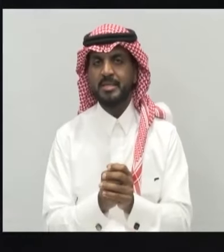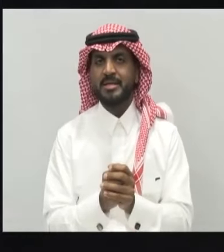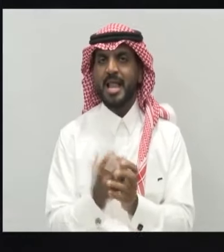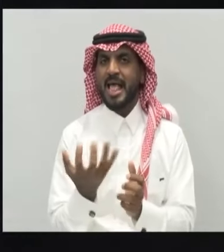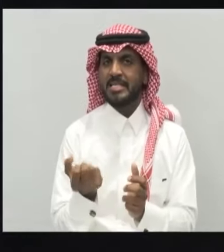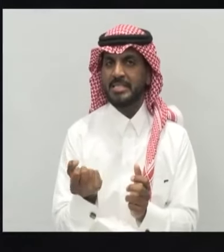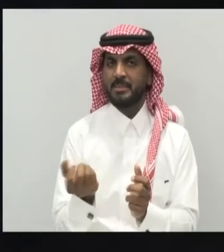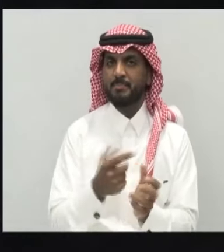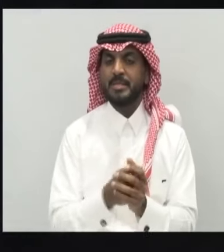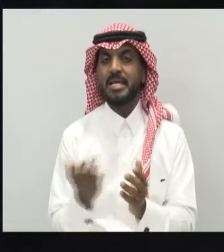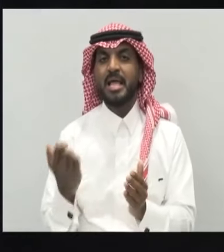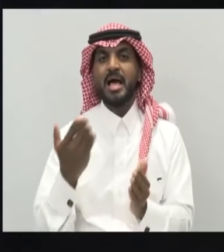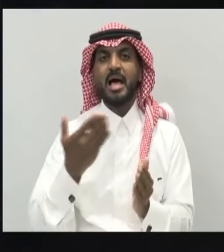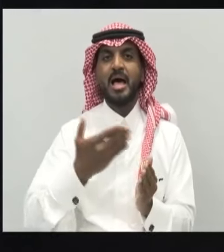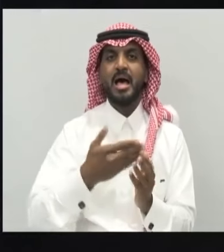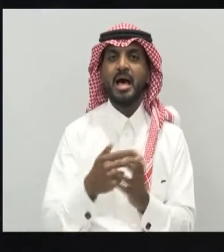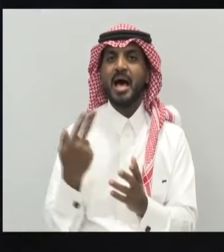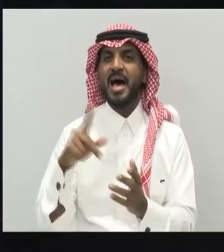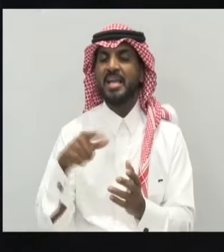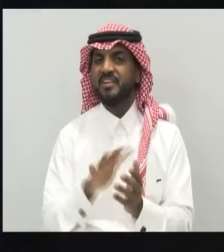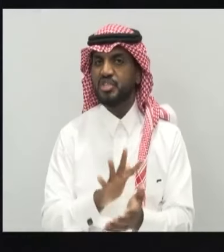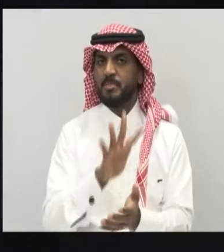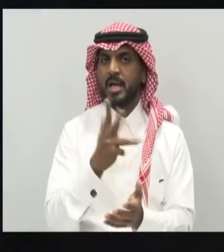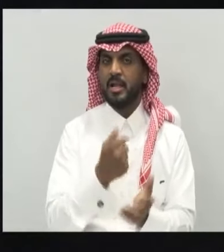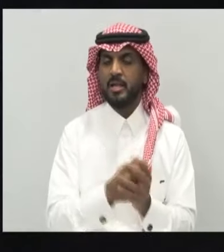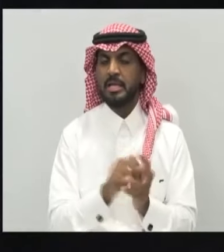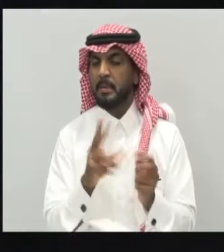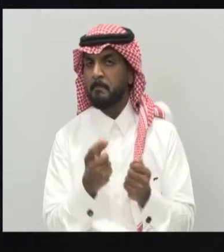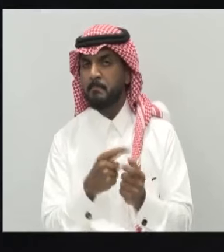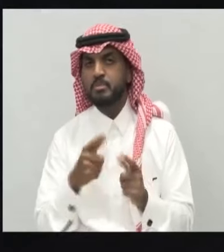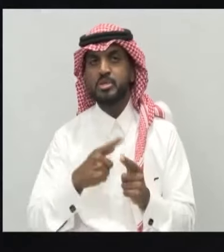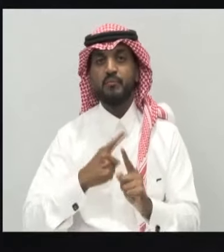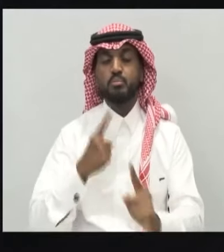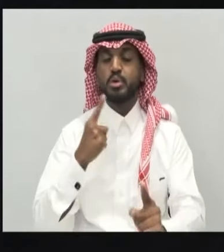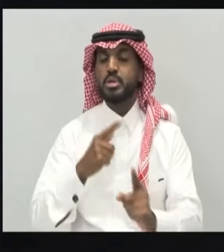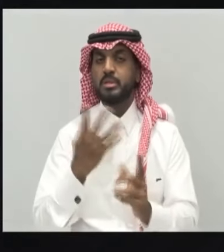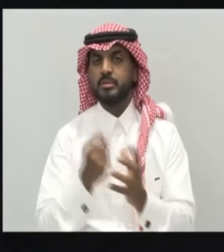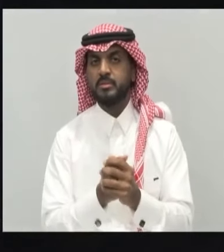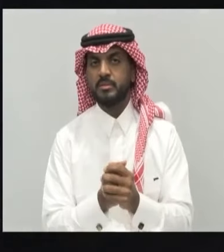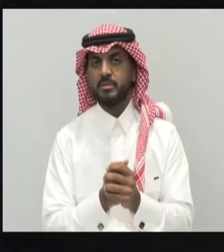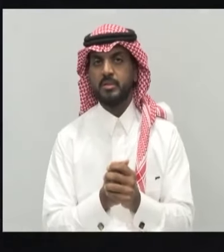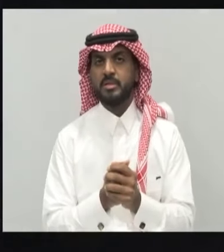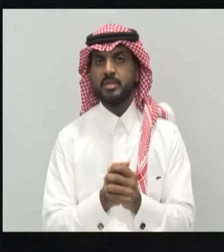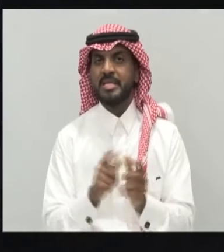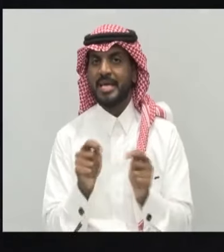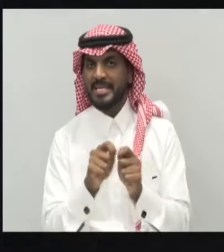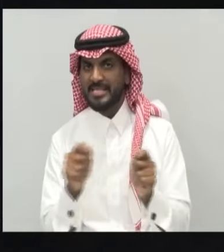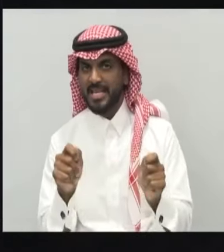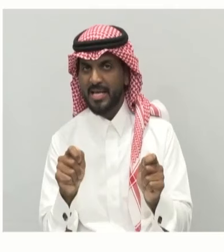حتى عرعر صح ولا لا يا ابطال هذه مسافه كبيره جدا بارك الله فيكم اذا نقيسها بماذا